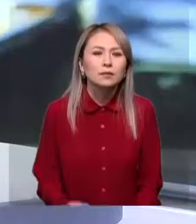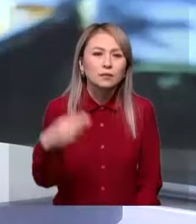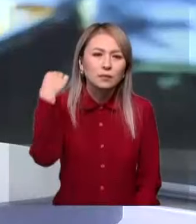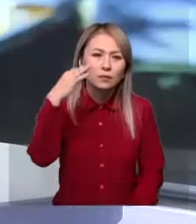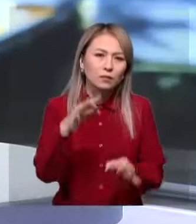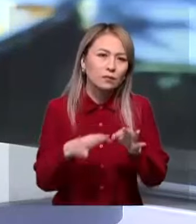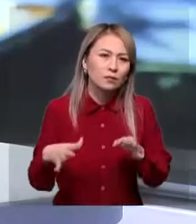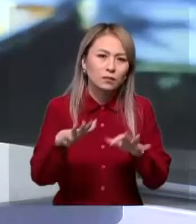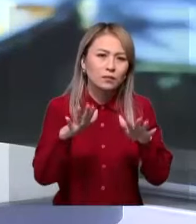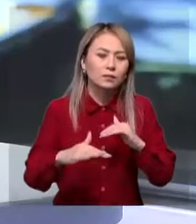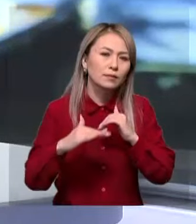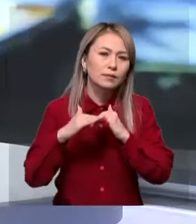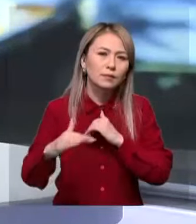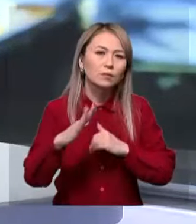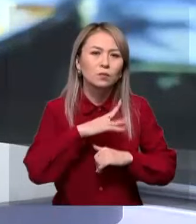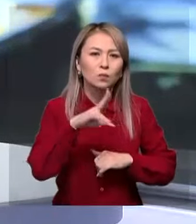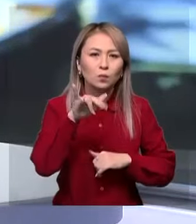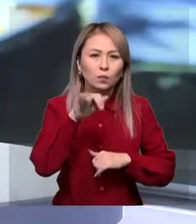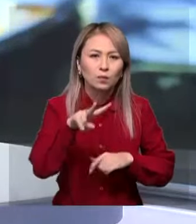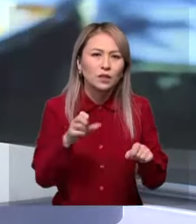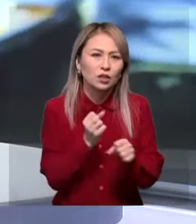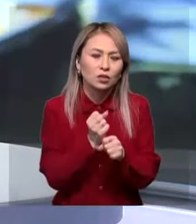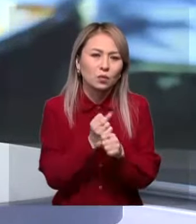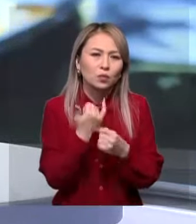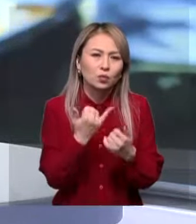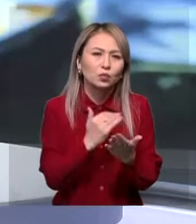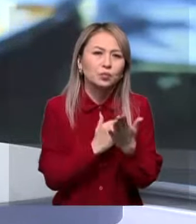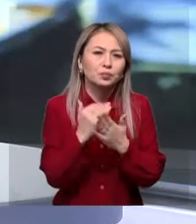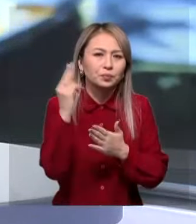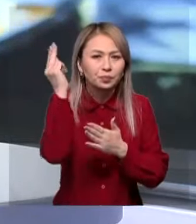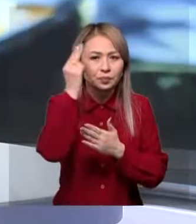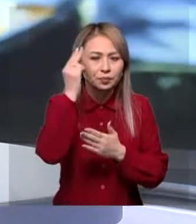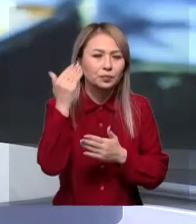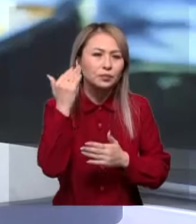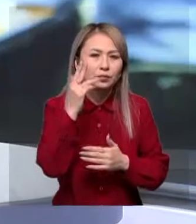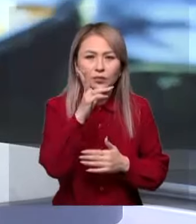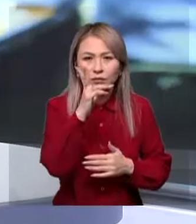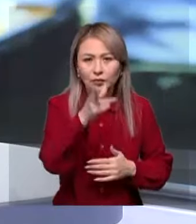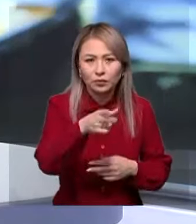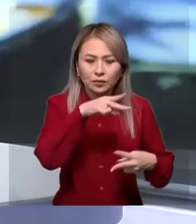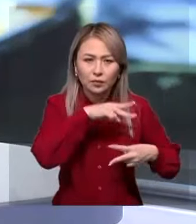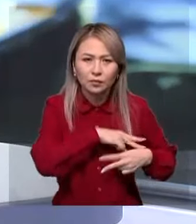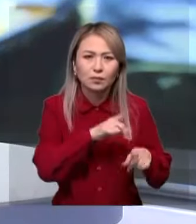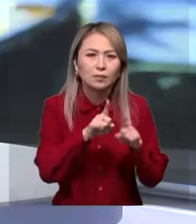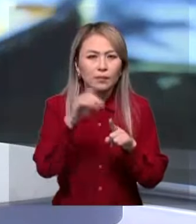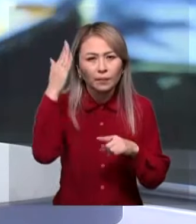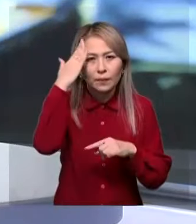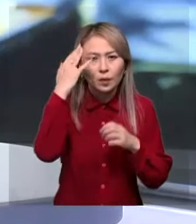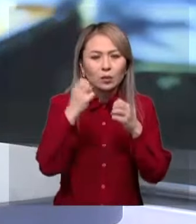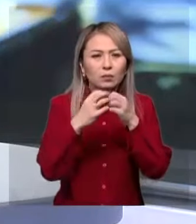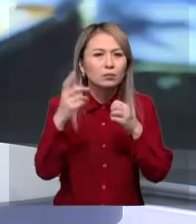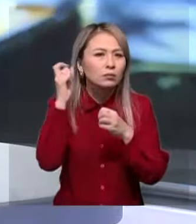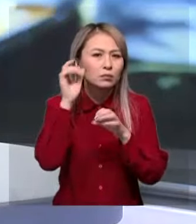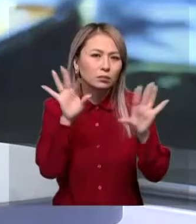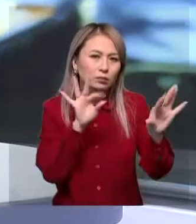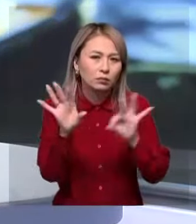Түркістан облысында өңірлік жас кадрлар пулы жасақталады. Ол үшін жоғары білімді, кемінде 3 жыл еңбек өтілі бар талантты